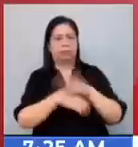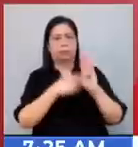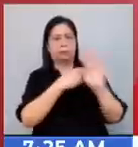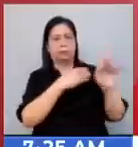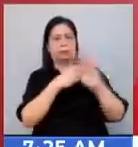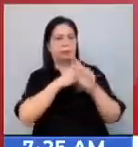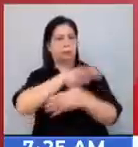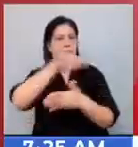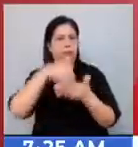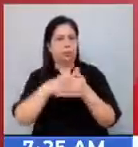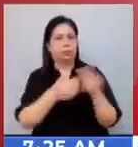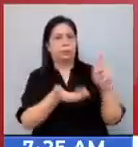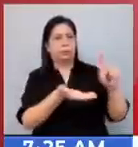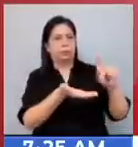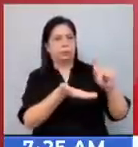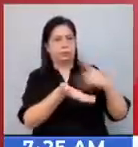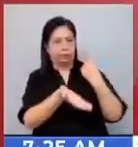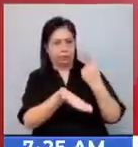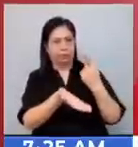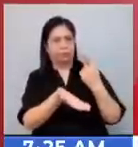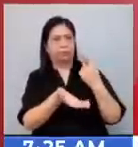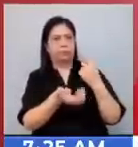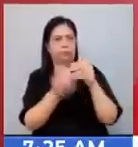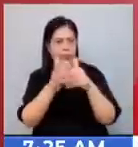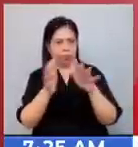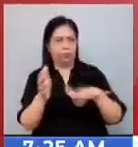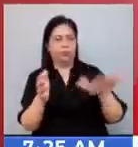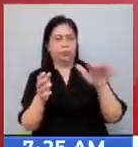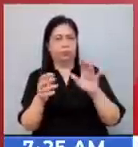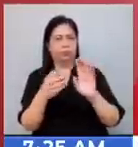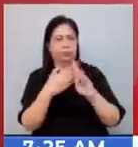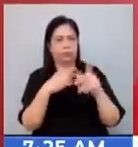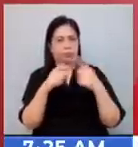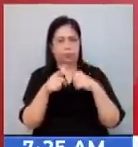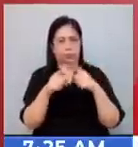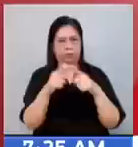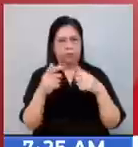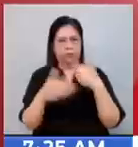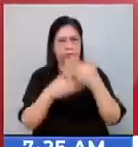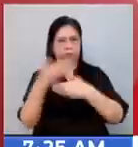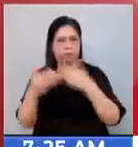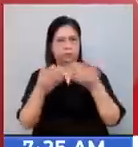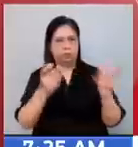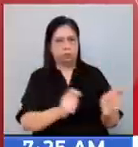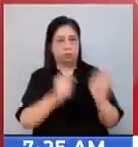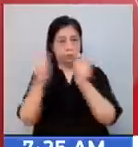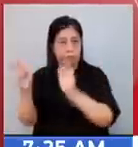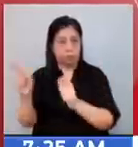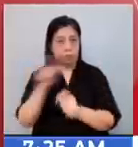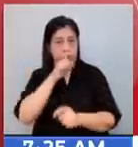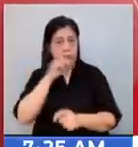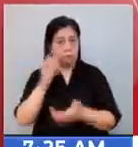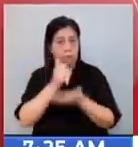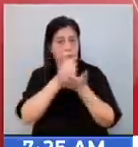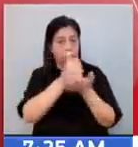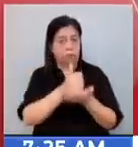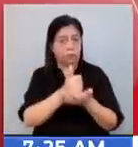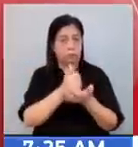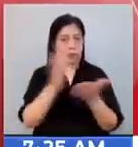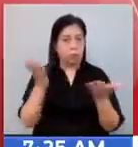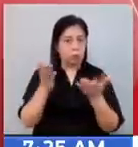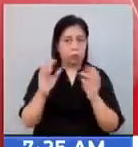na ginawa ng students. Tapos yung pag-facilitate sa transfer, may promise din bang gano'n na o kung saan sa ang eskwelahan